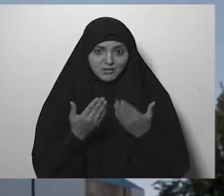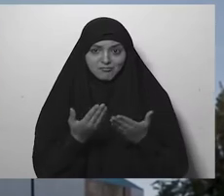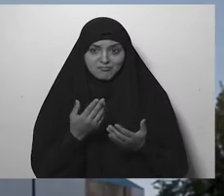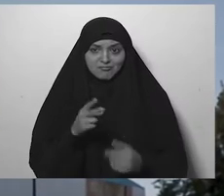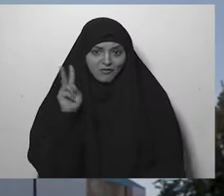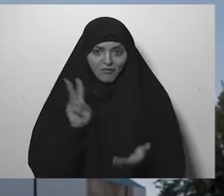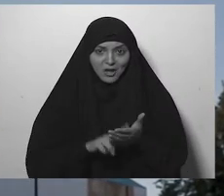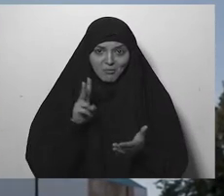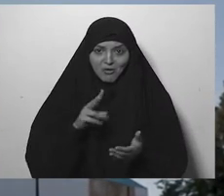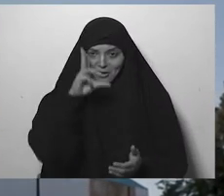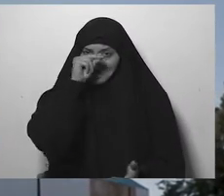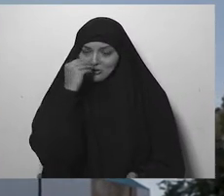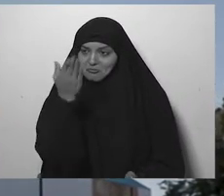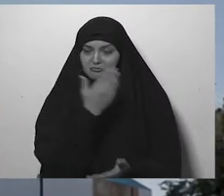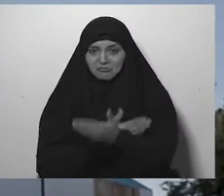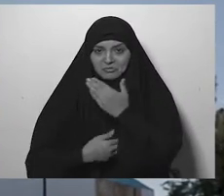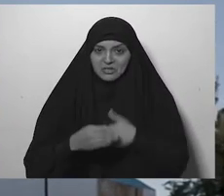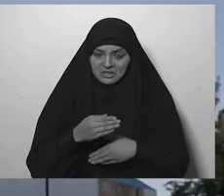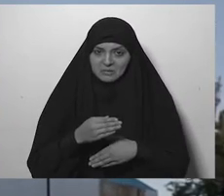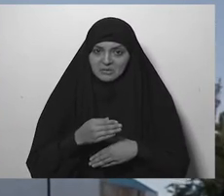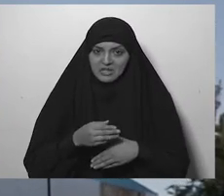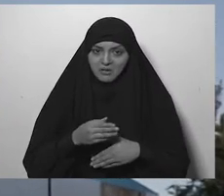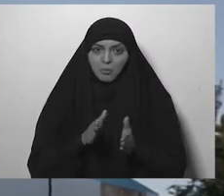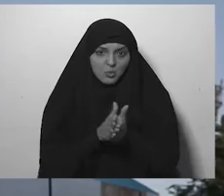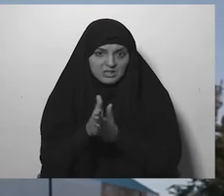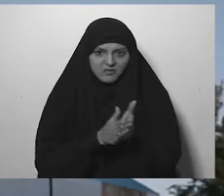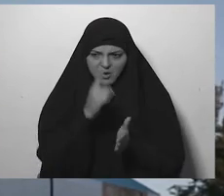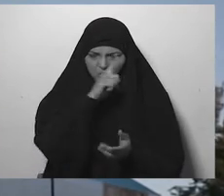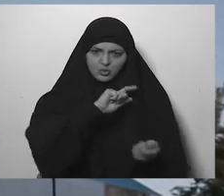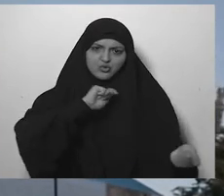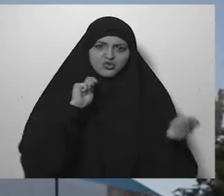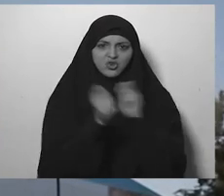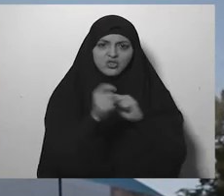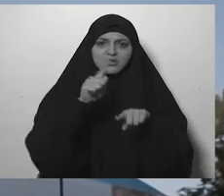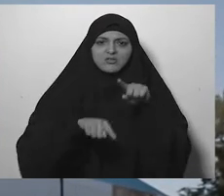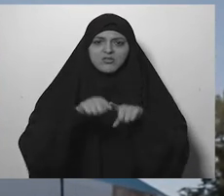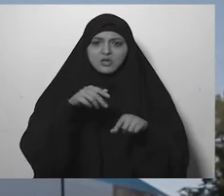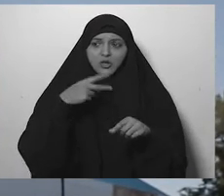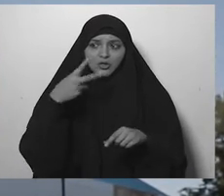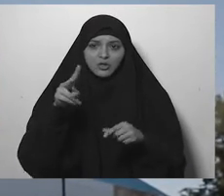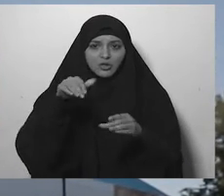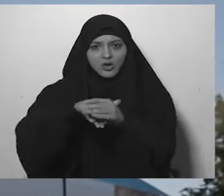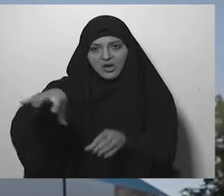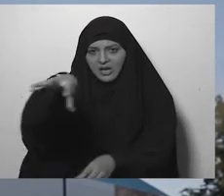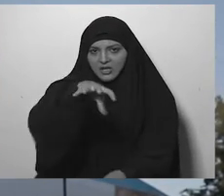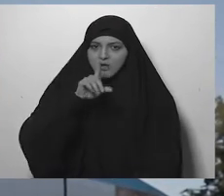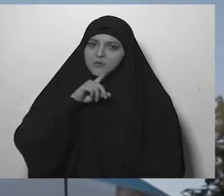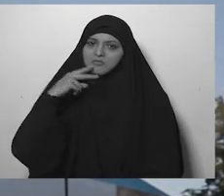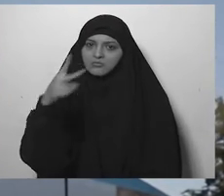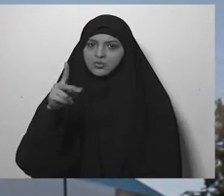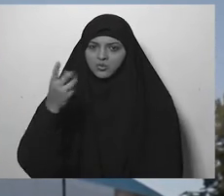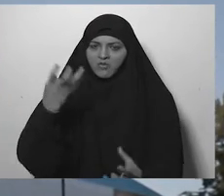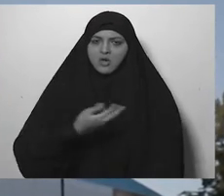Il est vraiment très motivé. Il veut vraiment faire changer les choses dans sa région, en Algérie. Mais surtout, il veut être